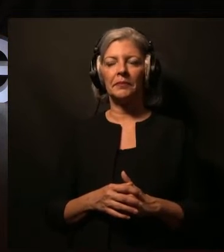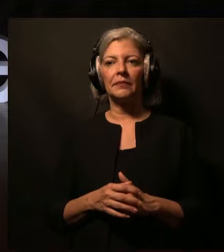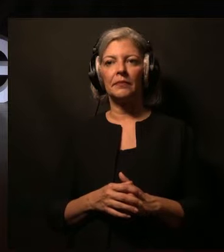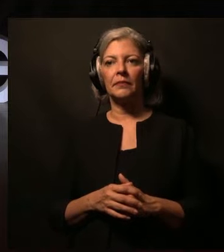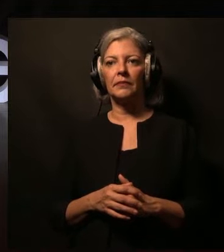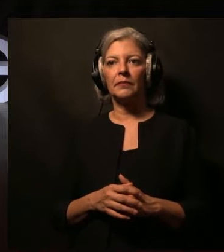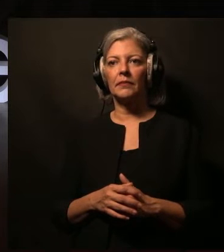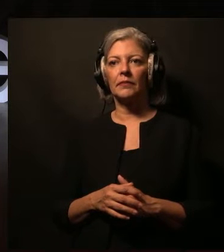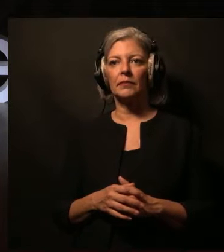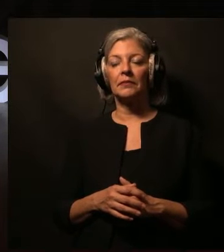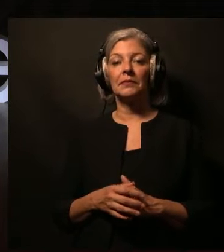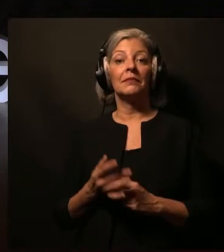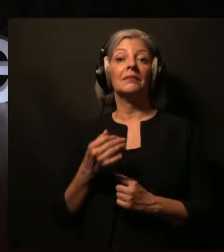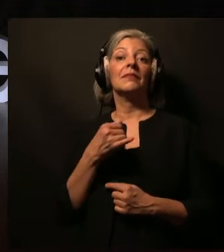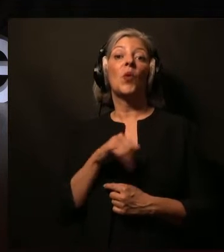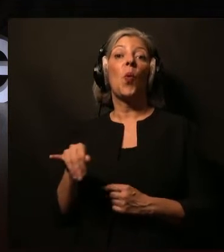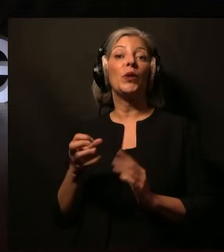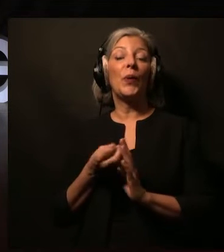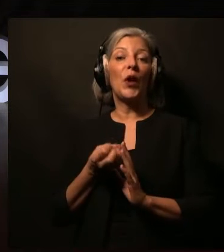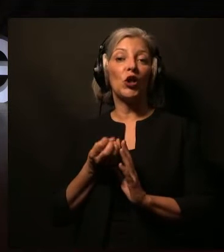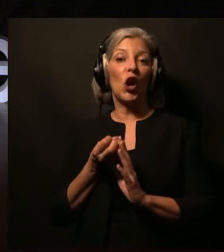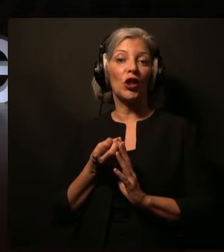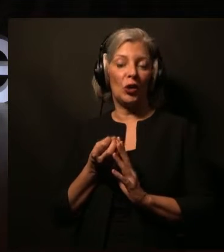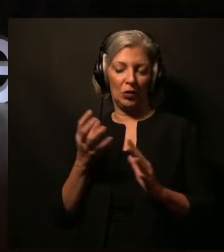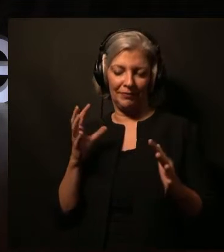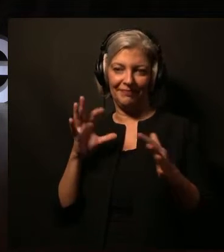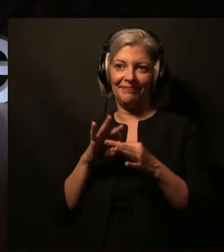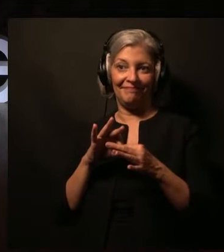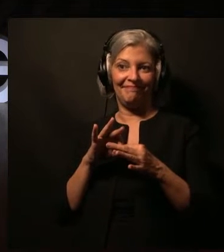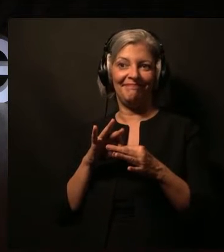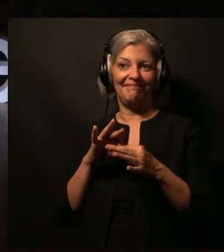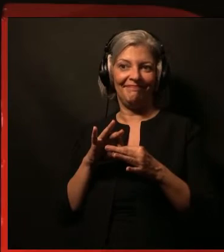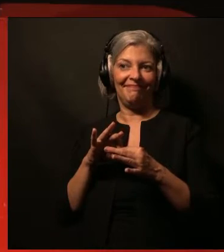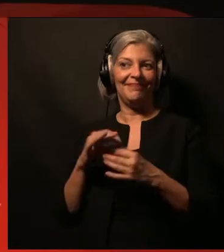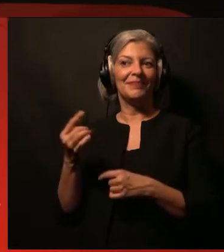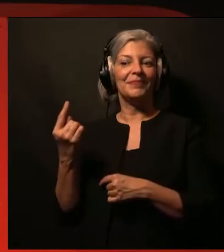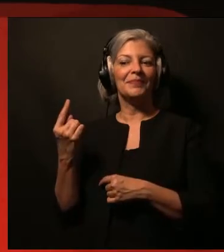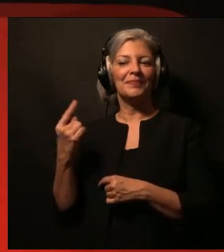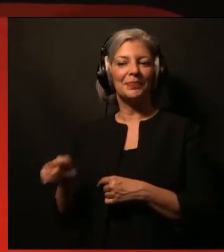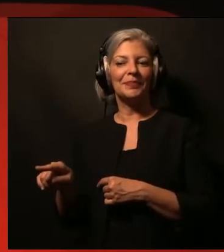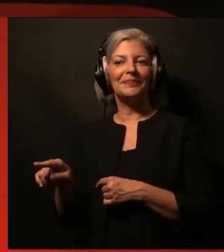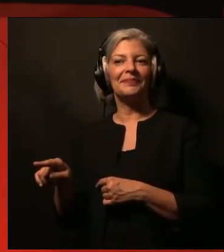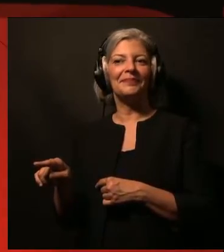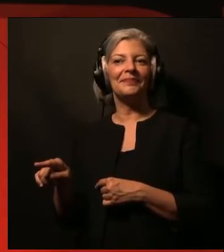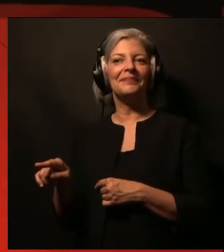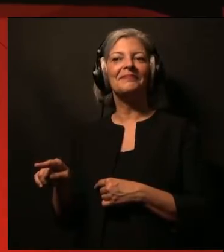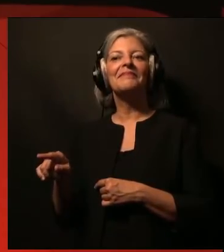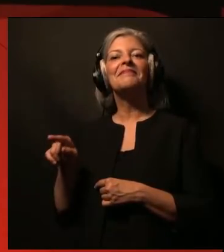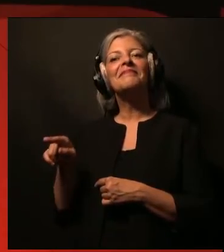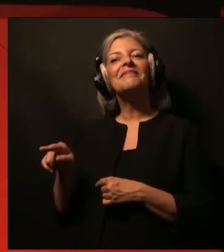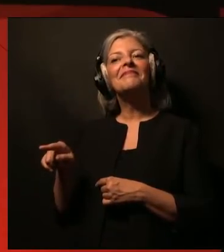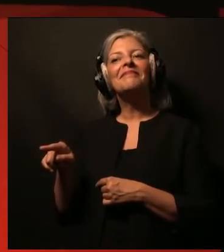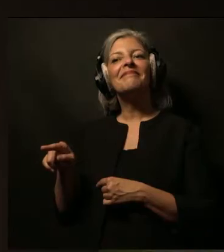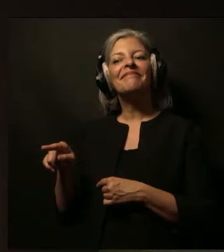riciclabili infine l'ultimo prodotto ha a che fare con loro che ci hanno regalato un primato